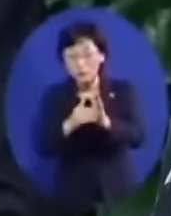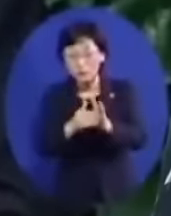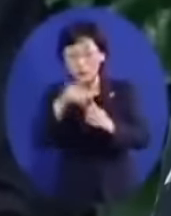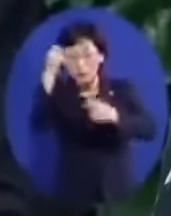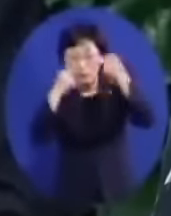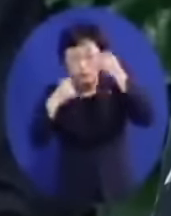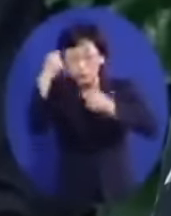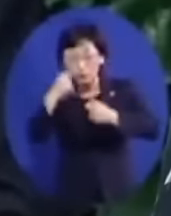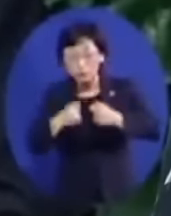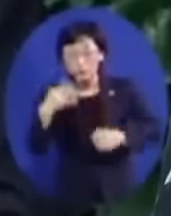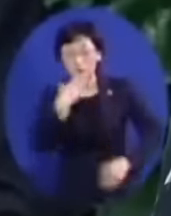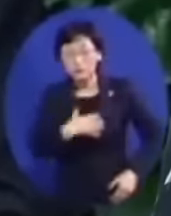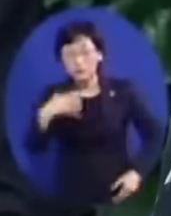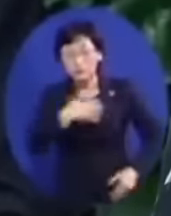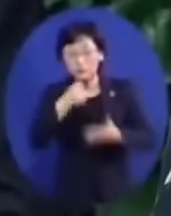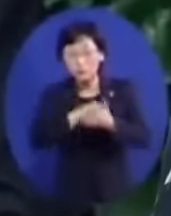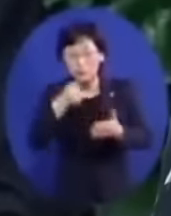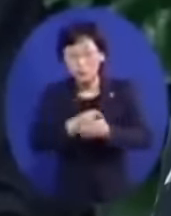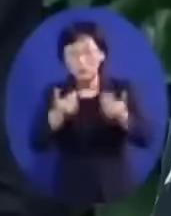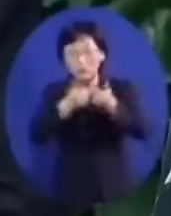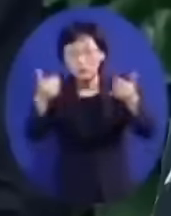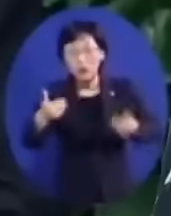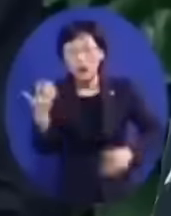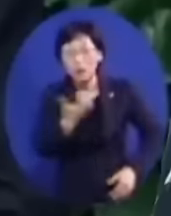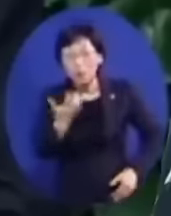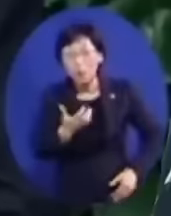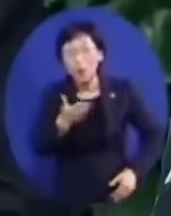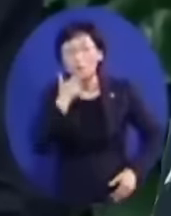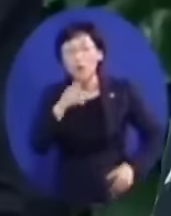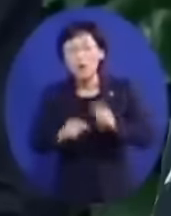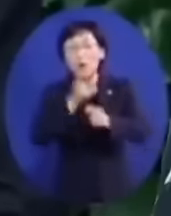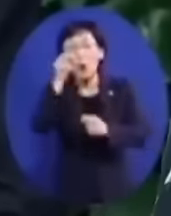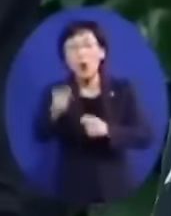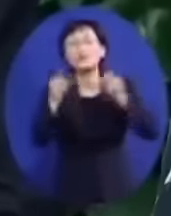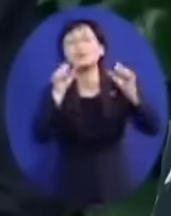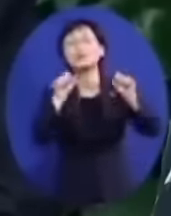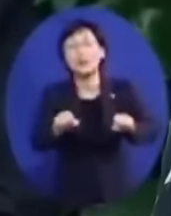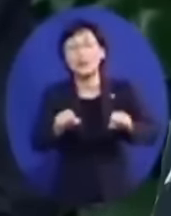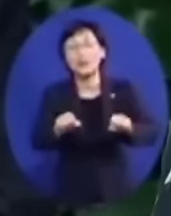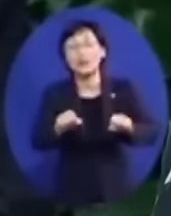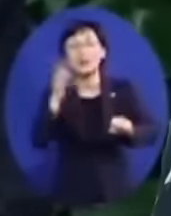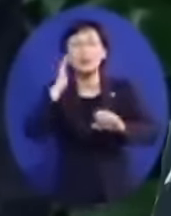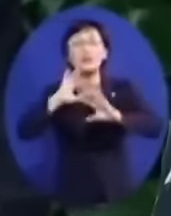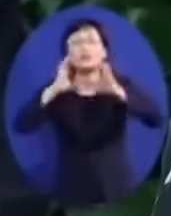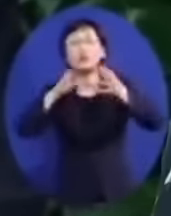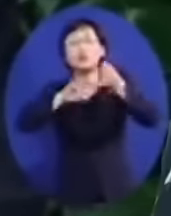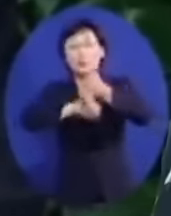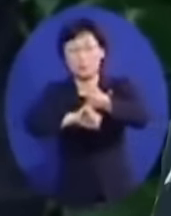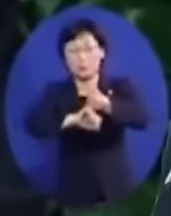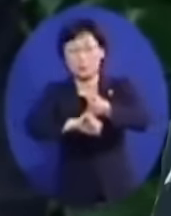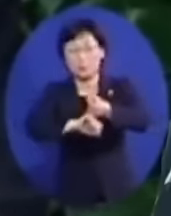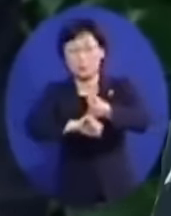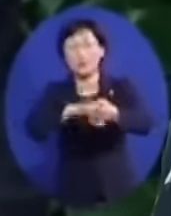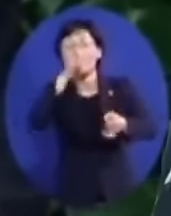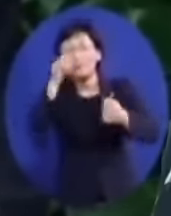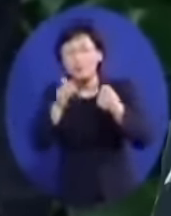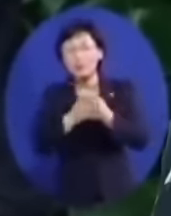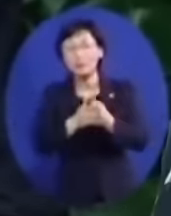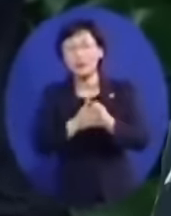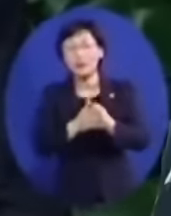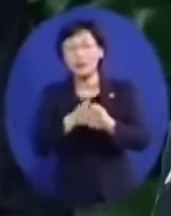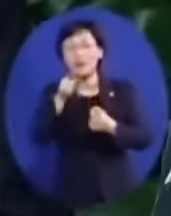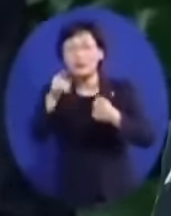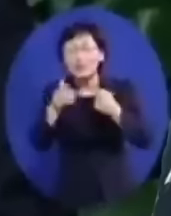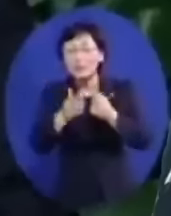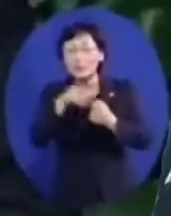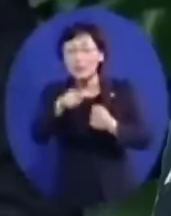근심과 단식과 이별하는 것이나 고하는 것이나 앓는 것이 없는 영원히 사는 천국이 여러분에게 약속되어 있다고요. 그러면 우리가